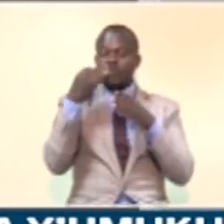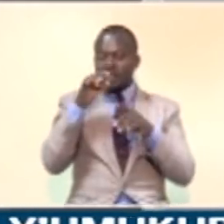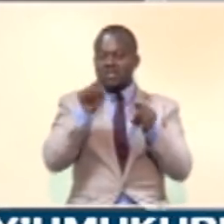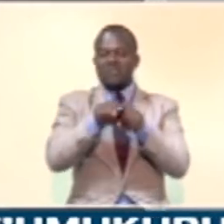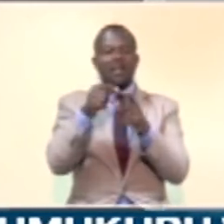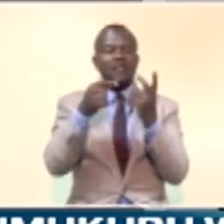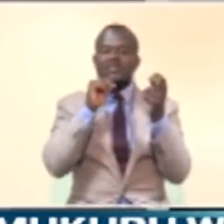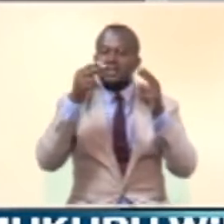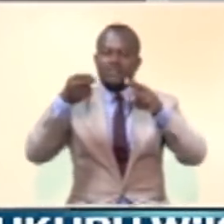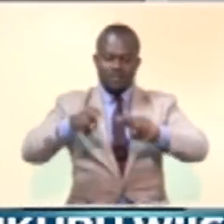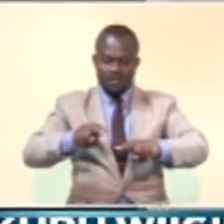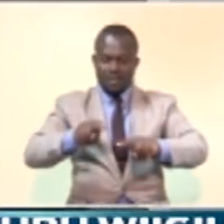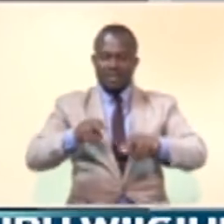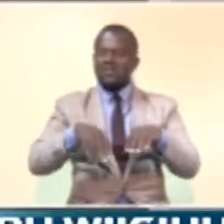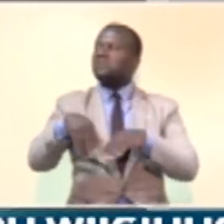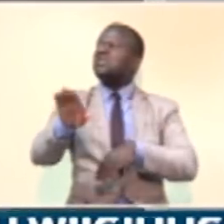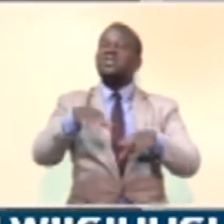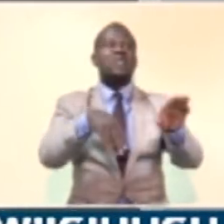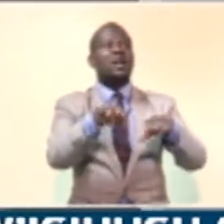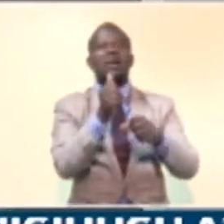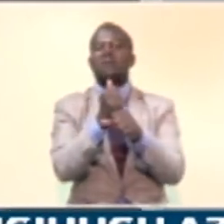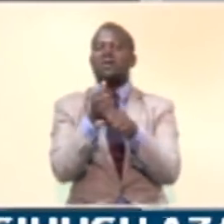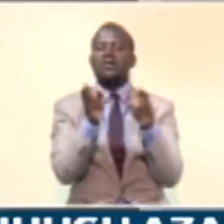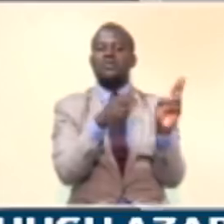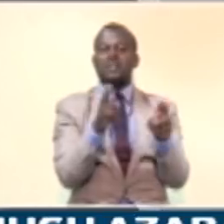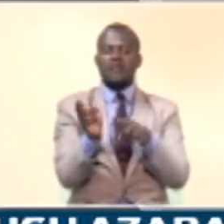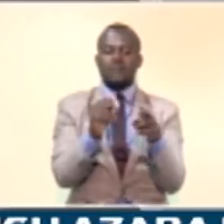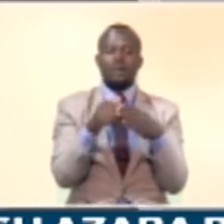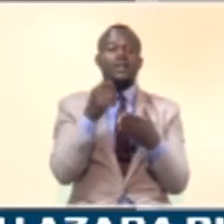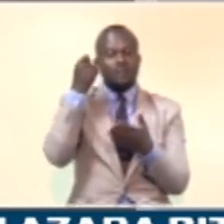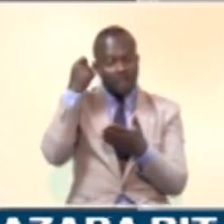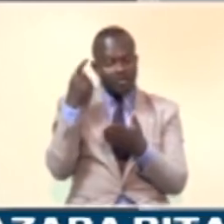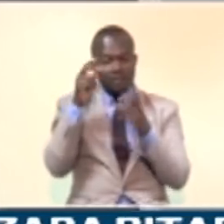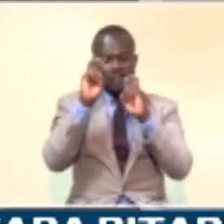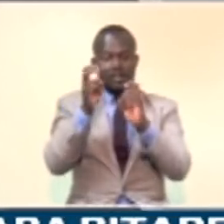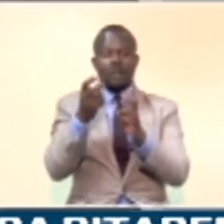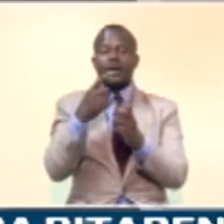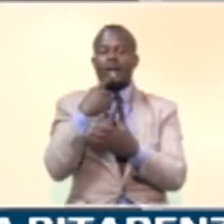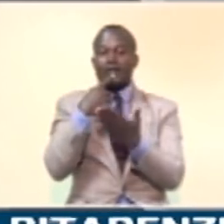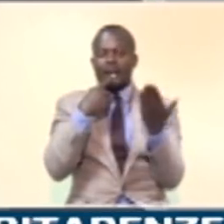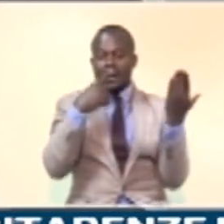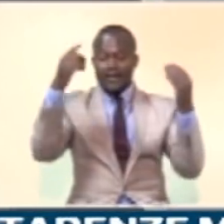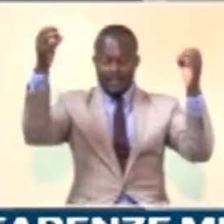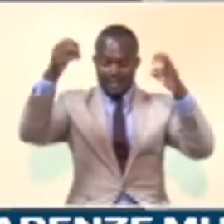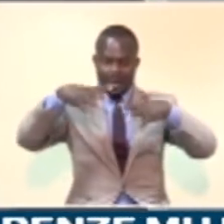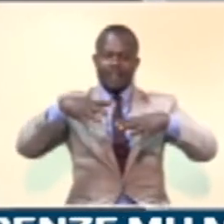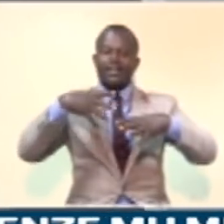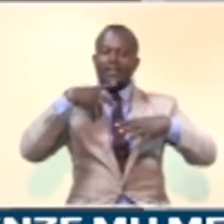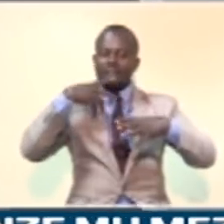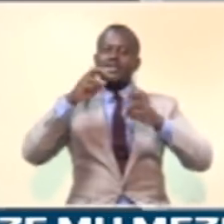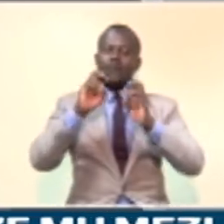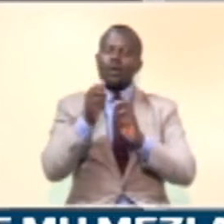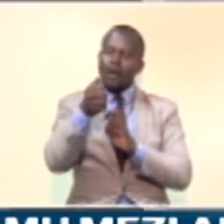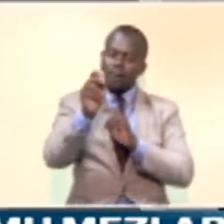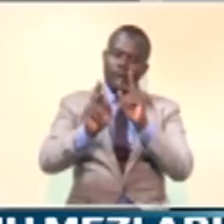cyabaye bigenderaga bakoraga akazi nk'uko bisanzwe kugira ngo mwabyumvise yuko yabaye Claire ibyo yavuze ati